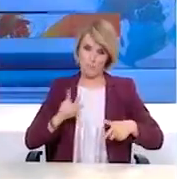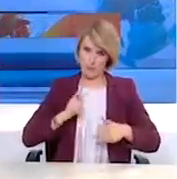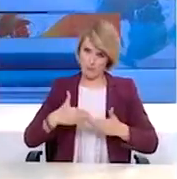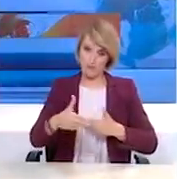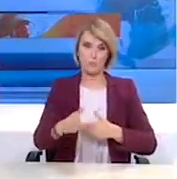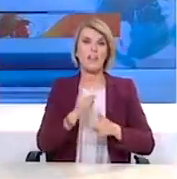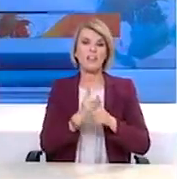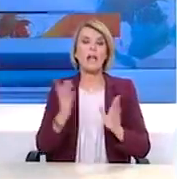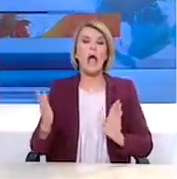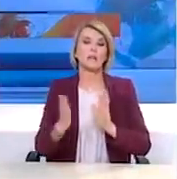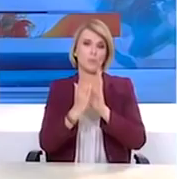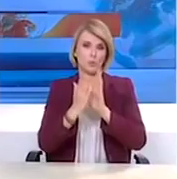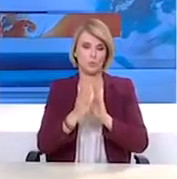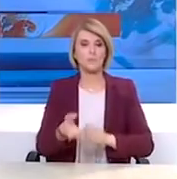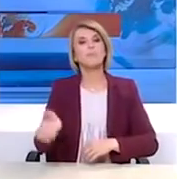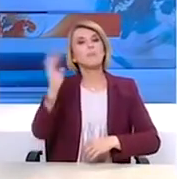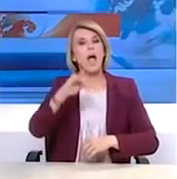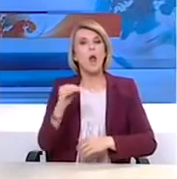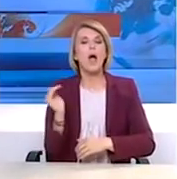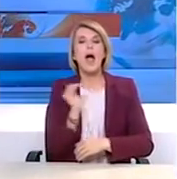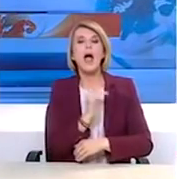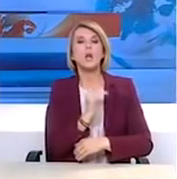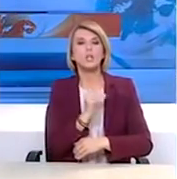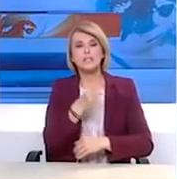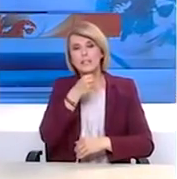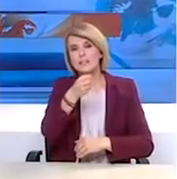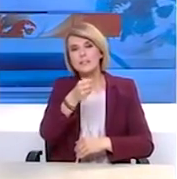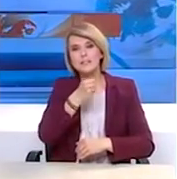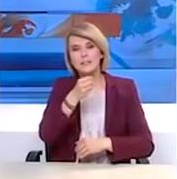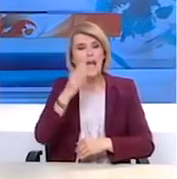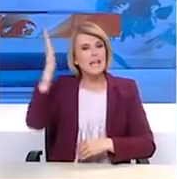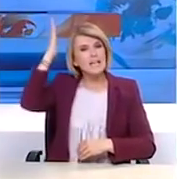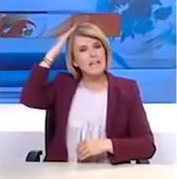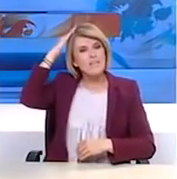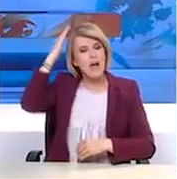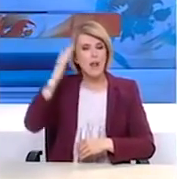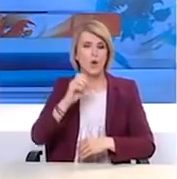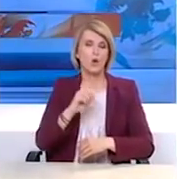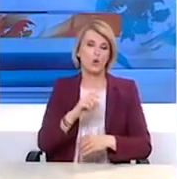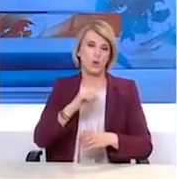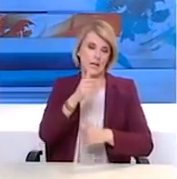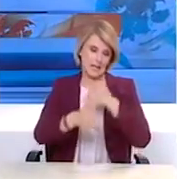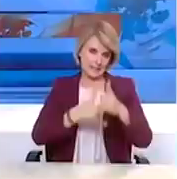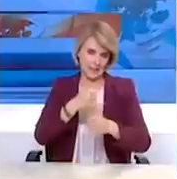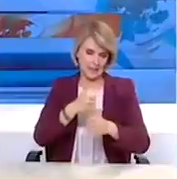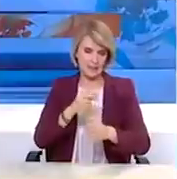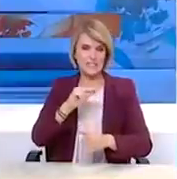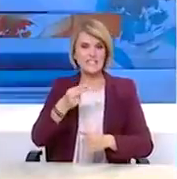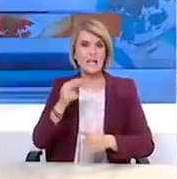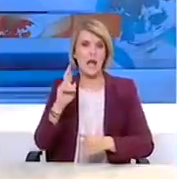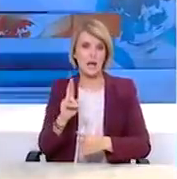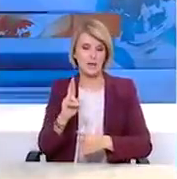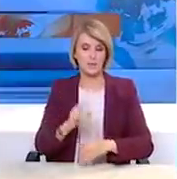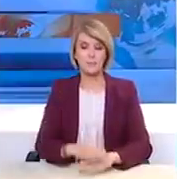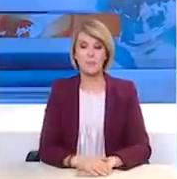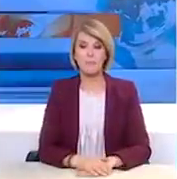Η κυρία Κουρλιμπίνη από την εφημερίδα Κεφάλαιο και το Capital.gr. Κύριε Τσιόδρα, από τους θανόντες στην Ελλάδα από κορονοϊό, μπορείτε να μας